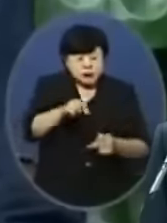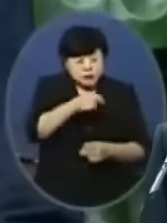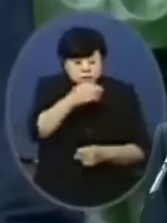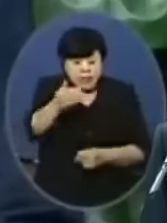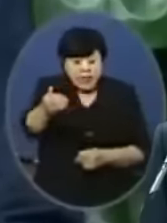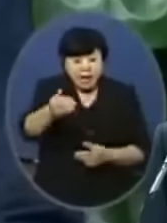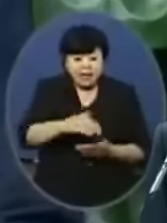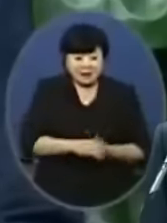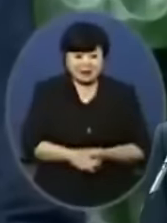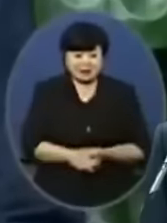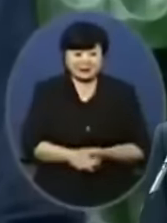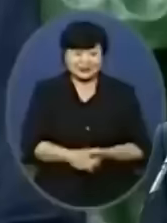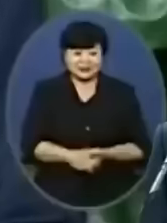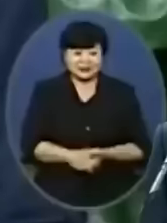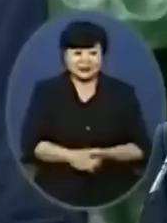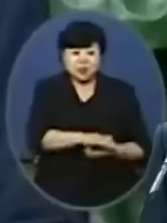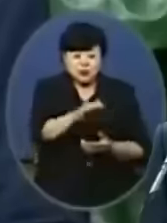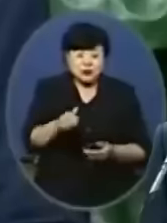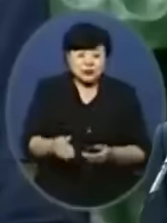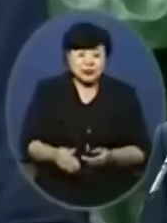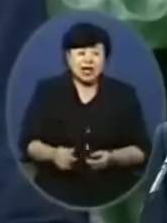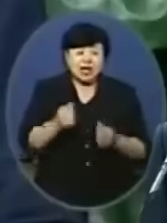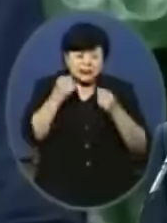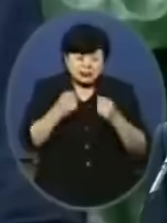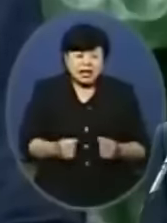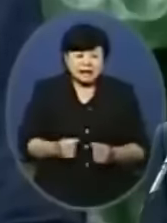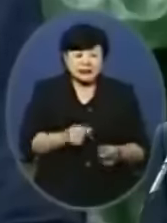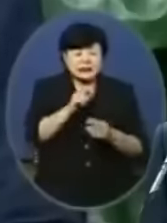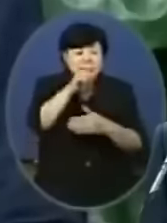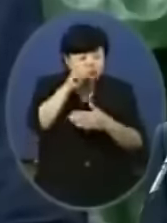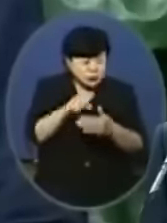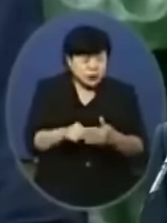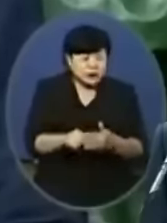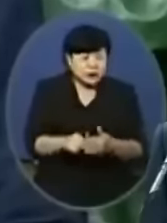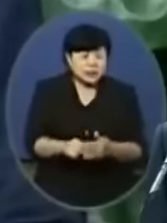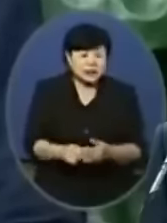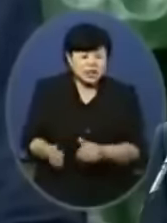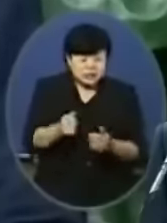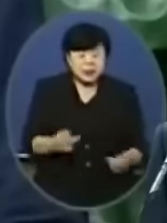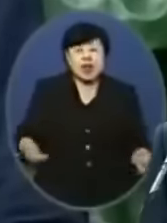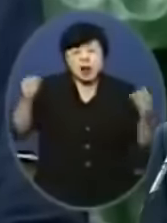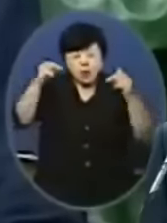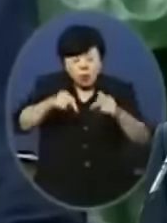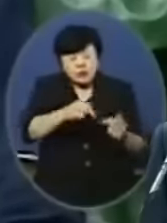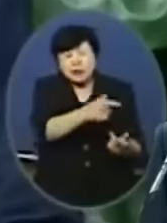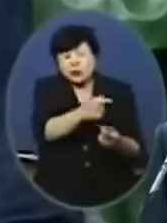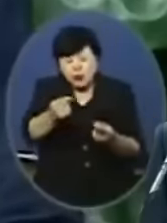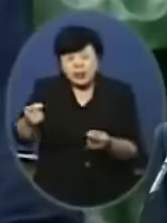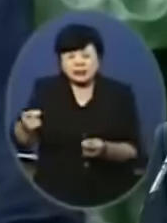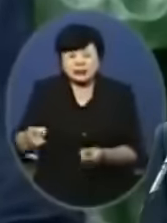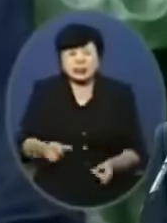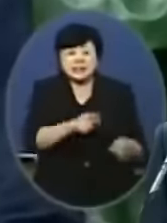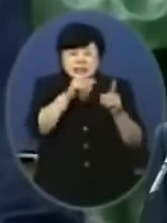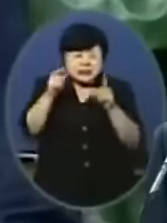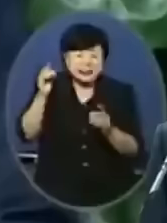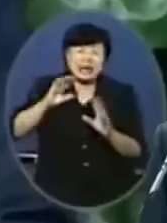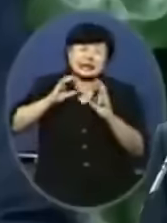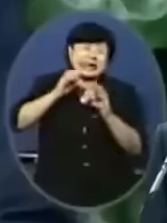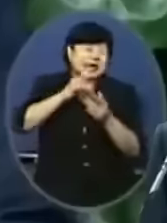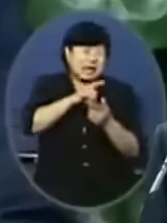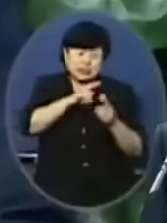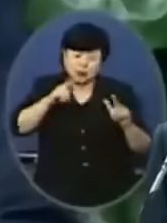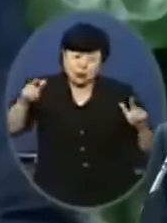우리가 사는 이 생활이 사망의 음침한 골짜기입니다. 사는 생활 자체가 천당이